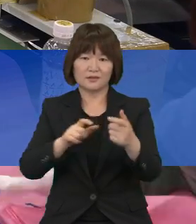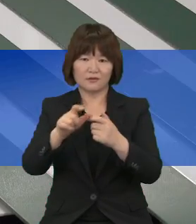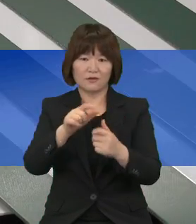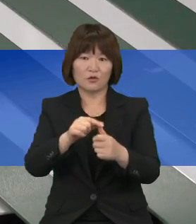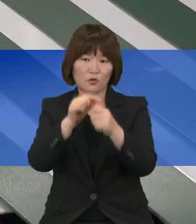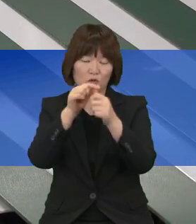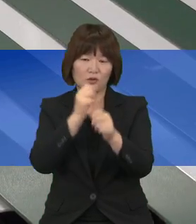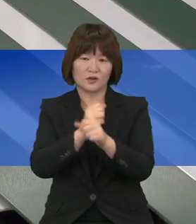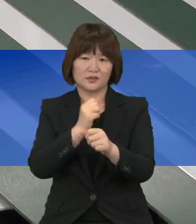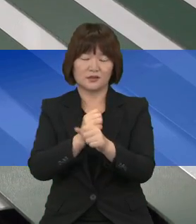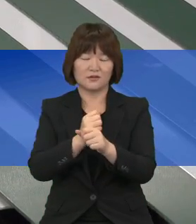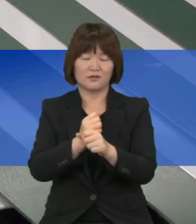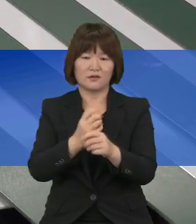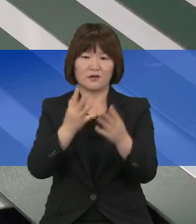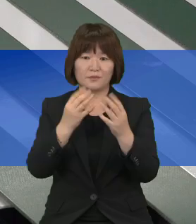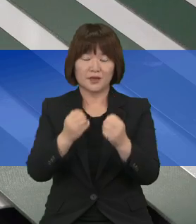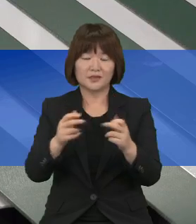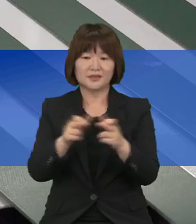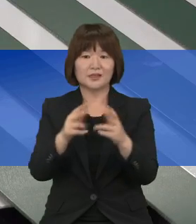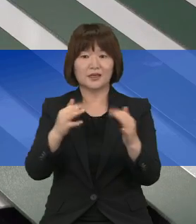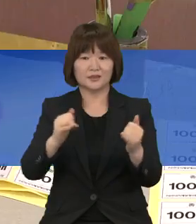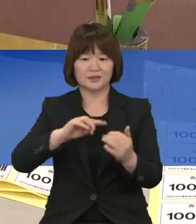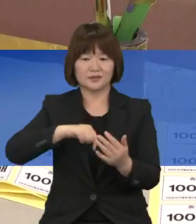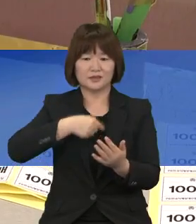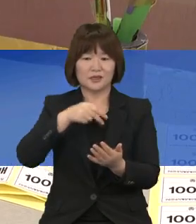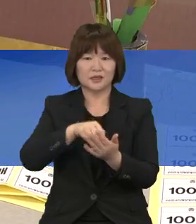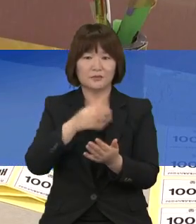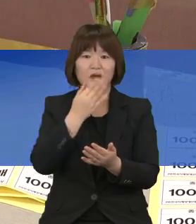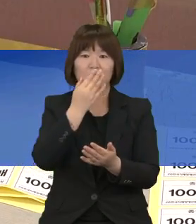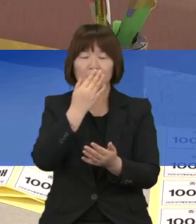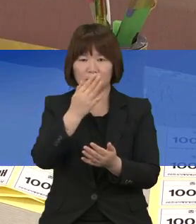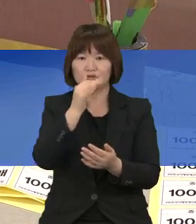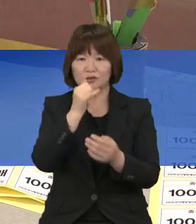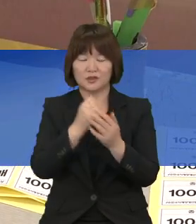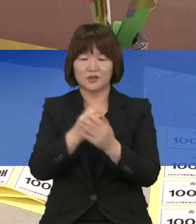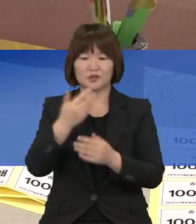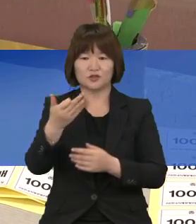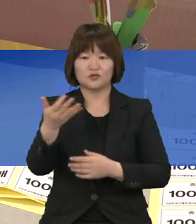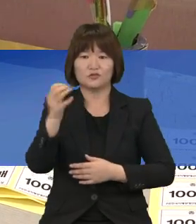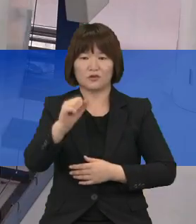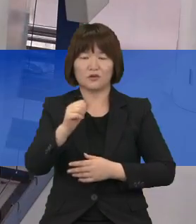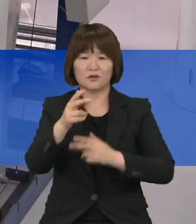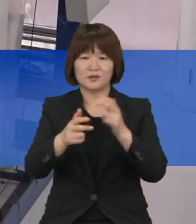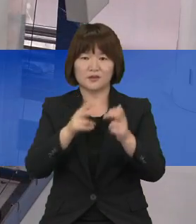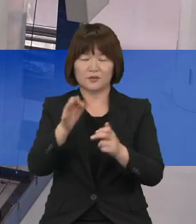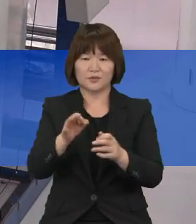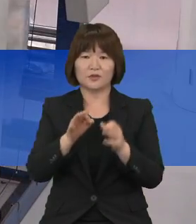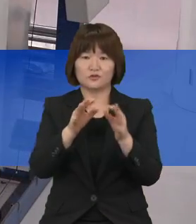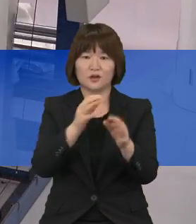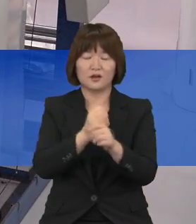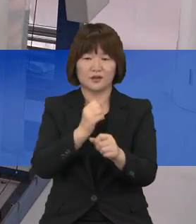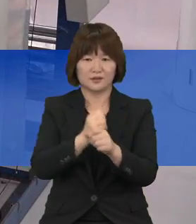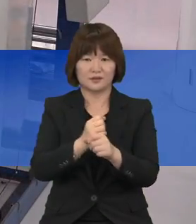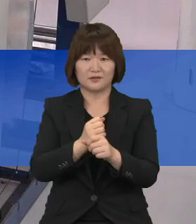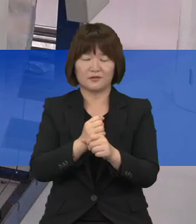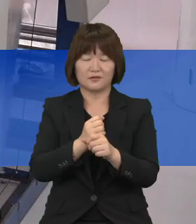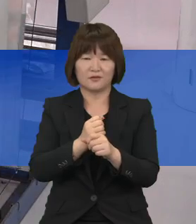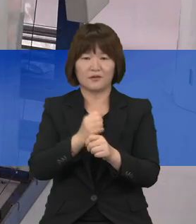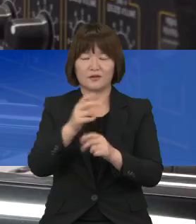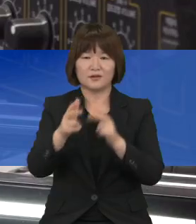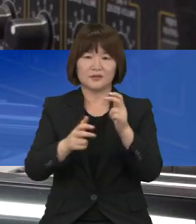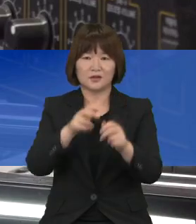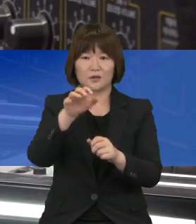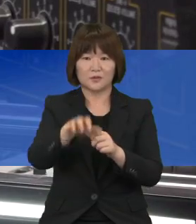고용해 보다 많은 장애인들이 삶의 주체로 자립할 수 있도록 19억 원의 사업비를 들여 신축 장애인 재활